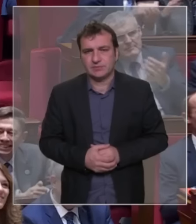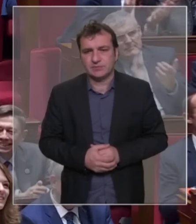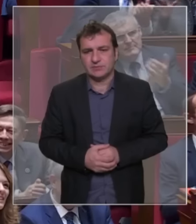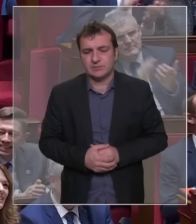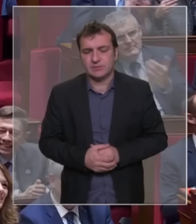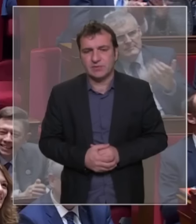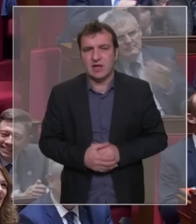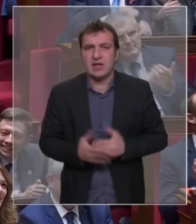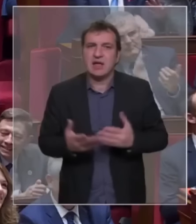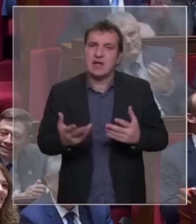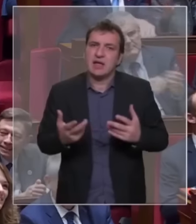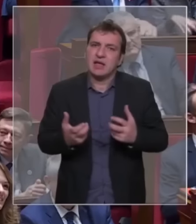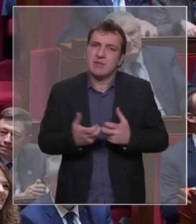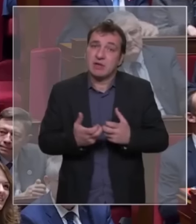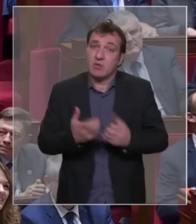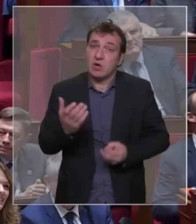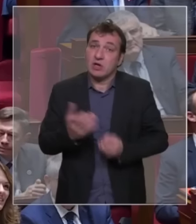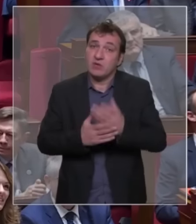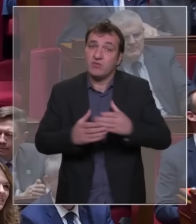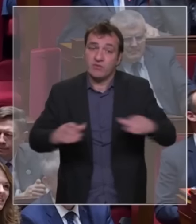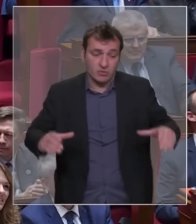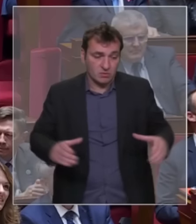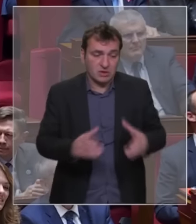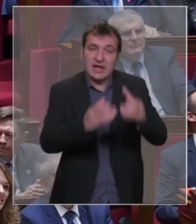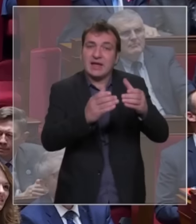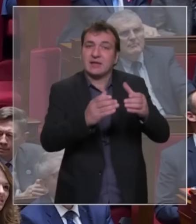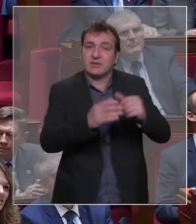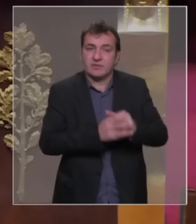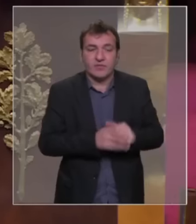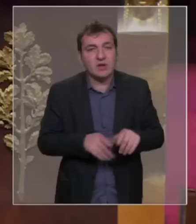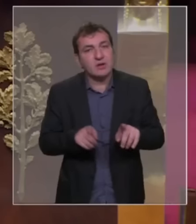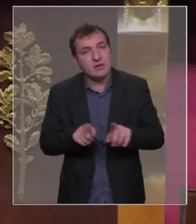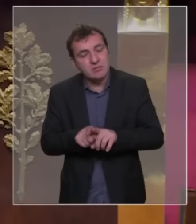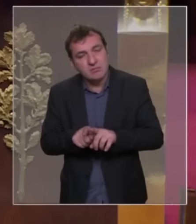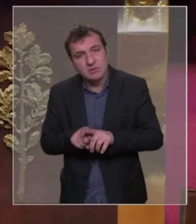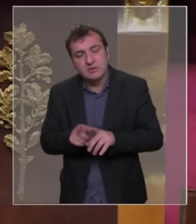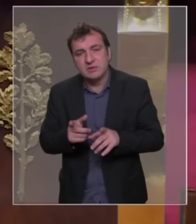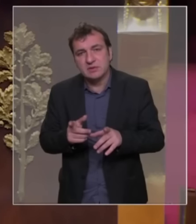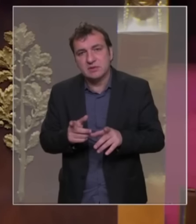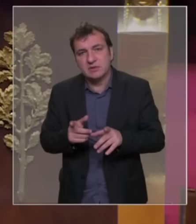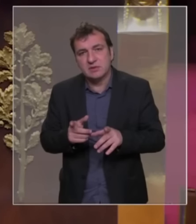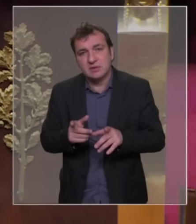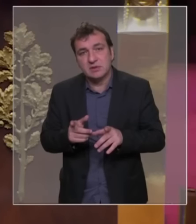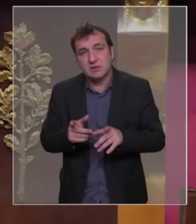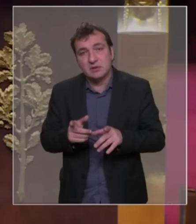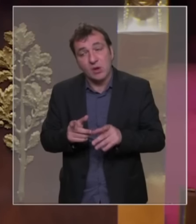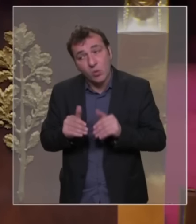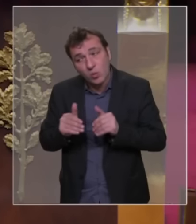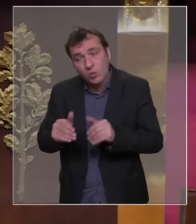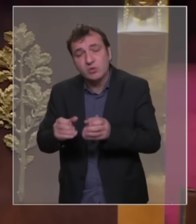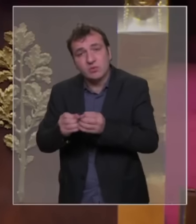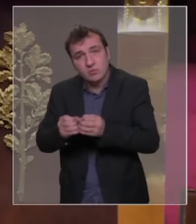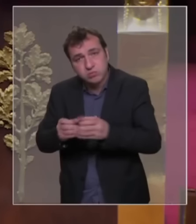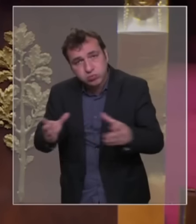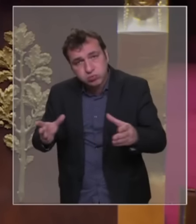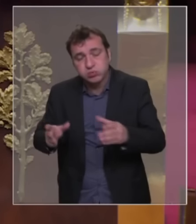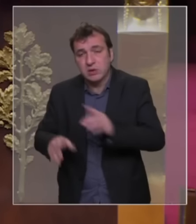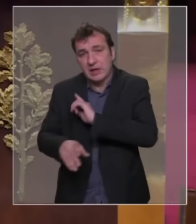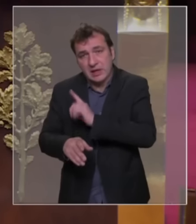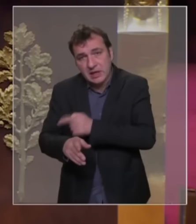des nouveaux réacteurs, mais aussi en poursuivant le développement des énergies renouvelables,